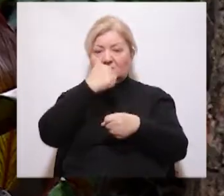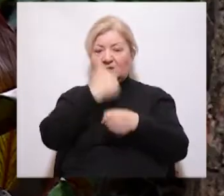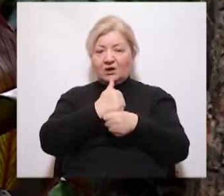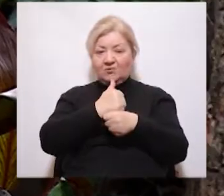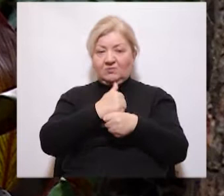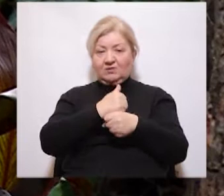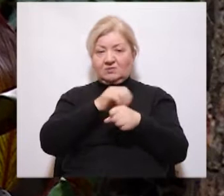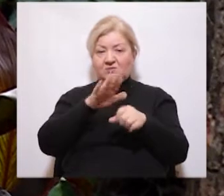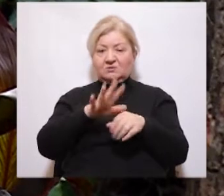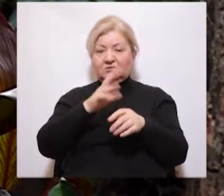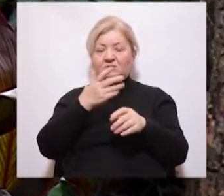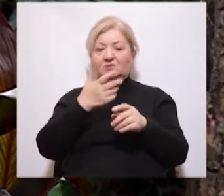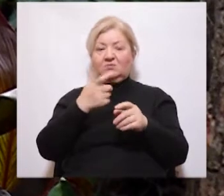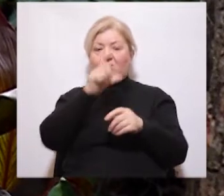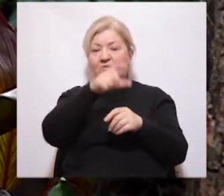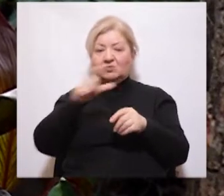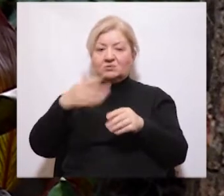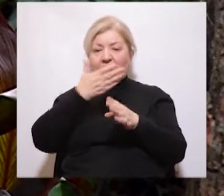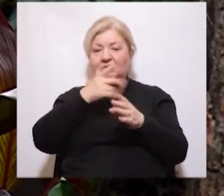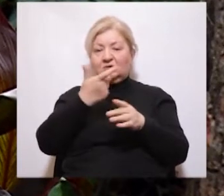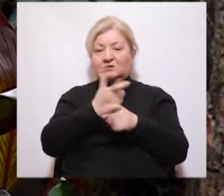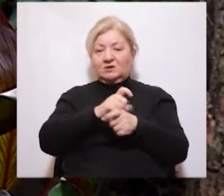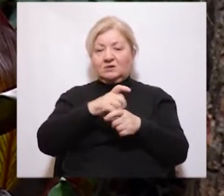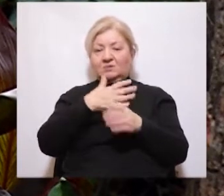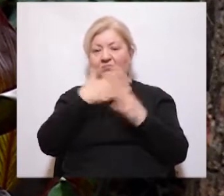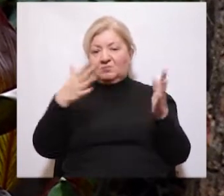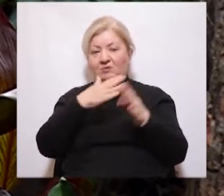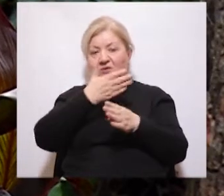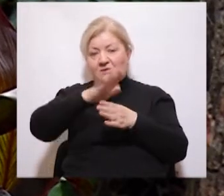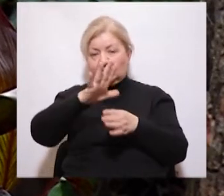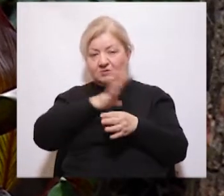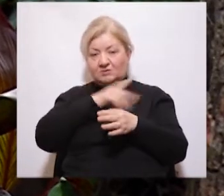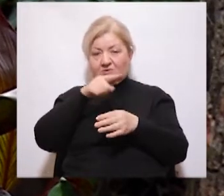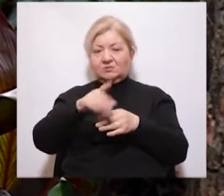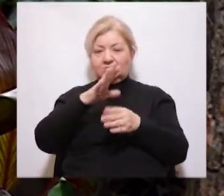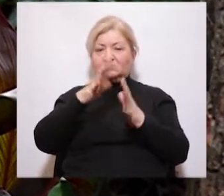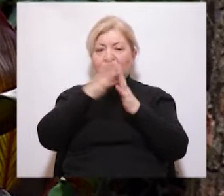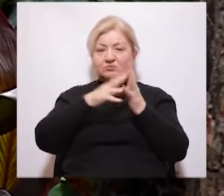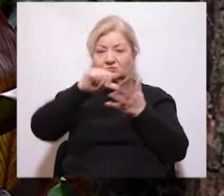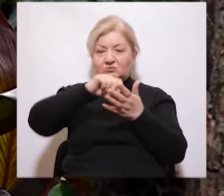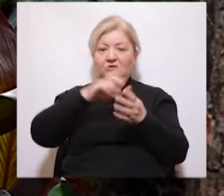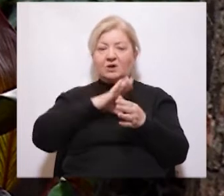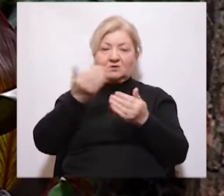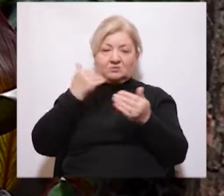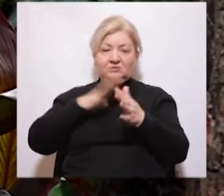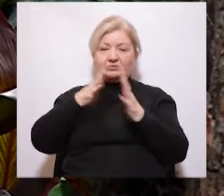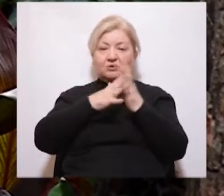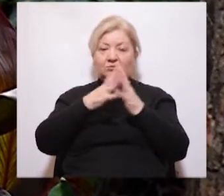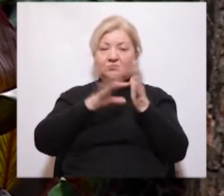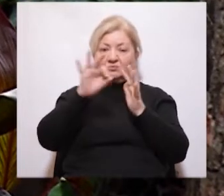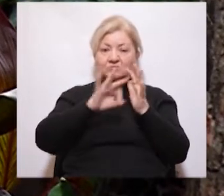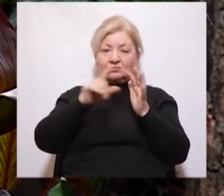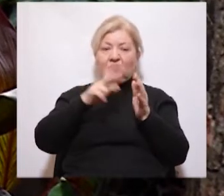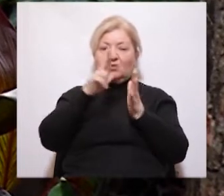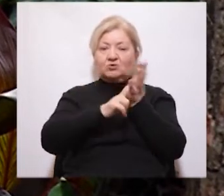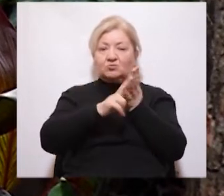სპეციალიზაციის მთავარი დარგი. მოსახლეობის ძალიან დიდი ნაწილი ყოველთვის სოფლის მეურნეობაში იყო ჩართული. გახსოვთ, თქვენ ერთ-ერთ წინაგაკვეთილზე ვთქვით